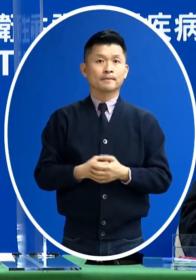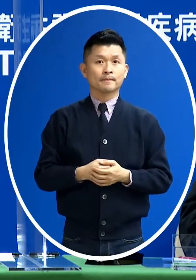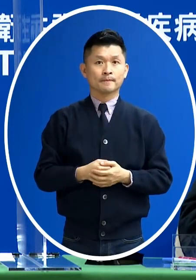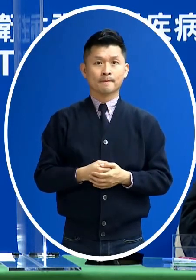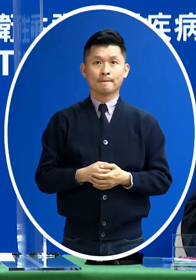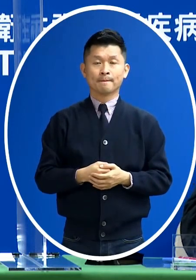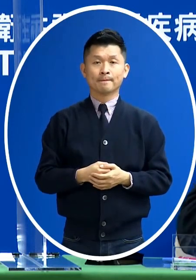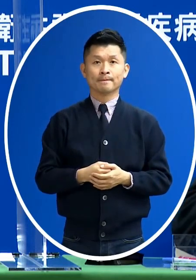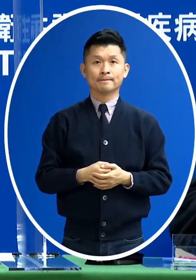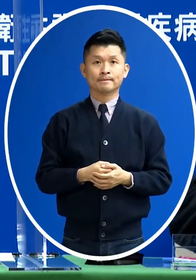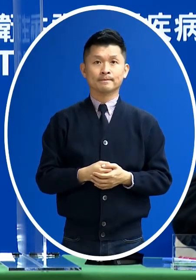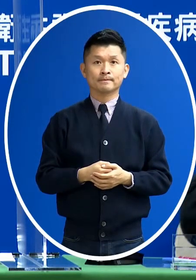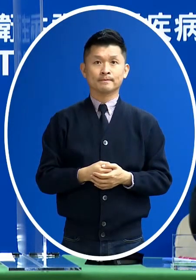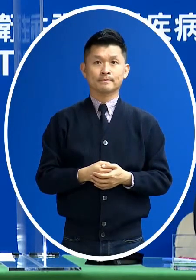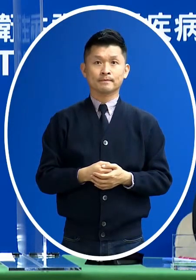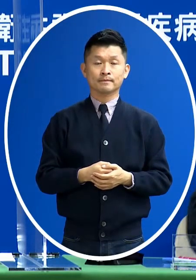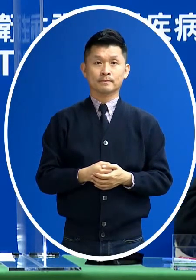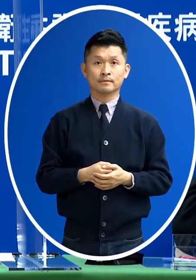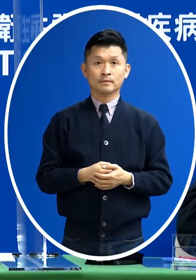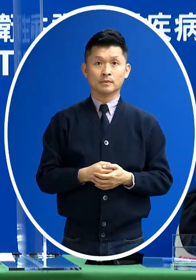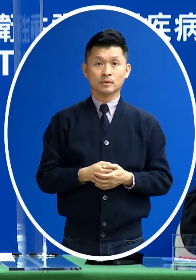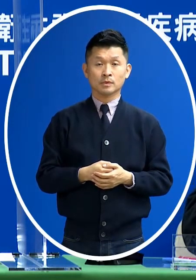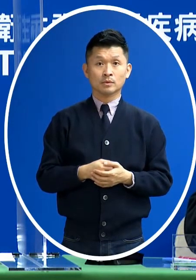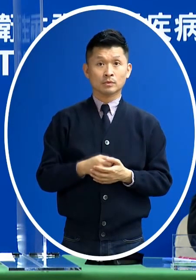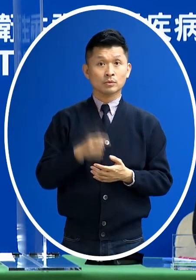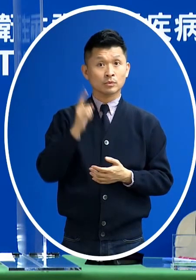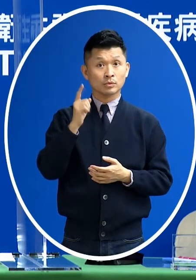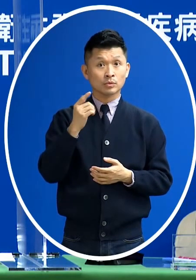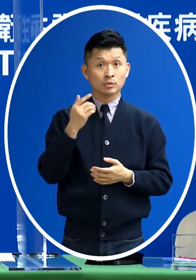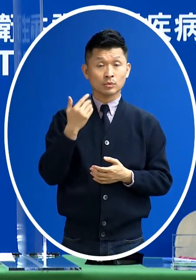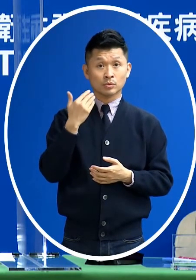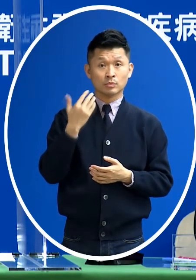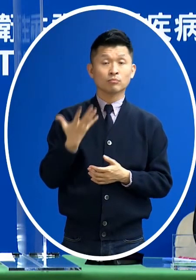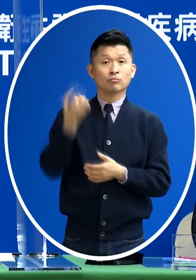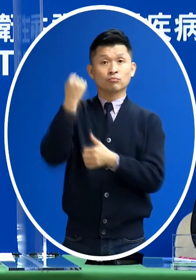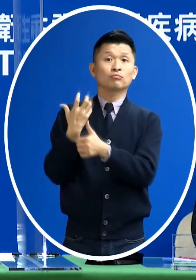我们的一些相关的有汉格之处，那否则就授权地方去办理。